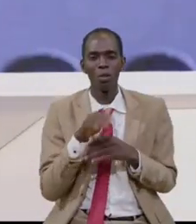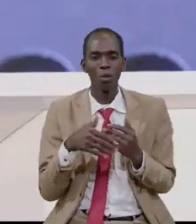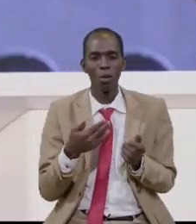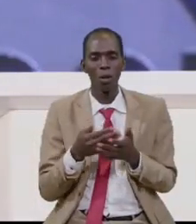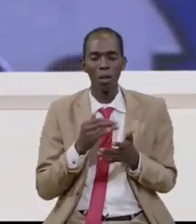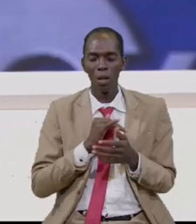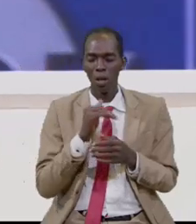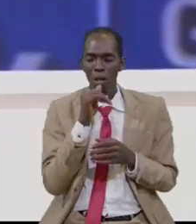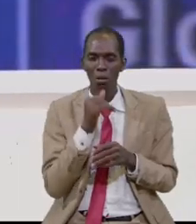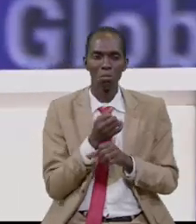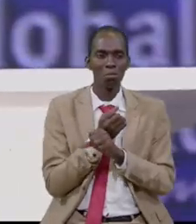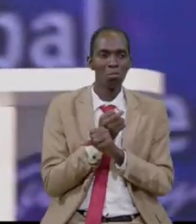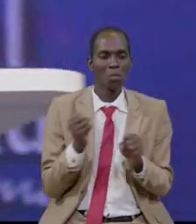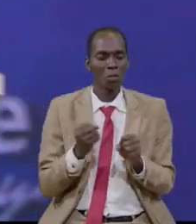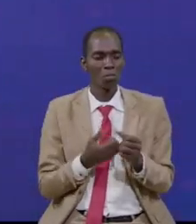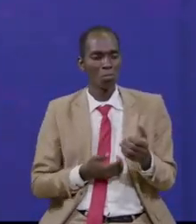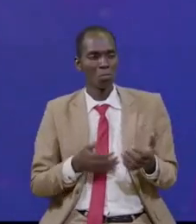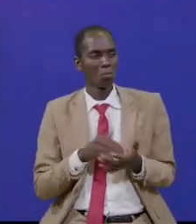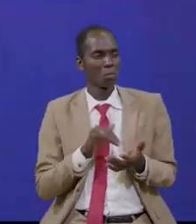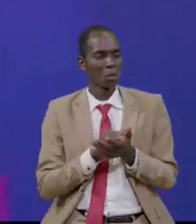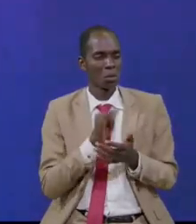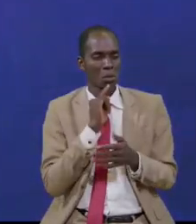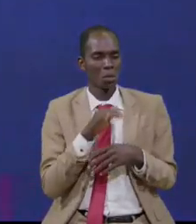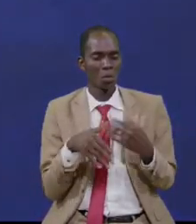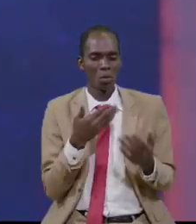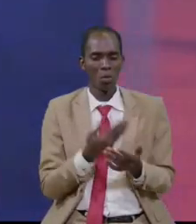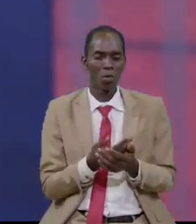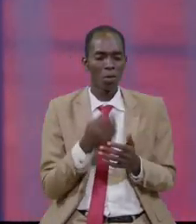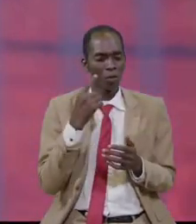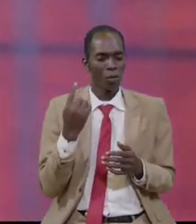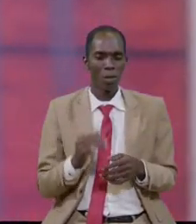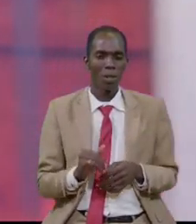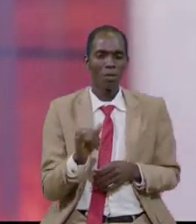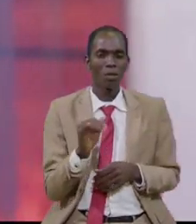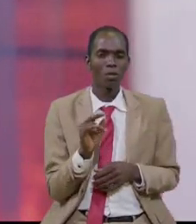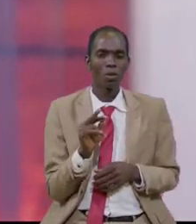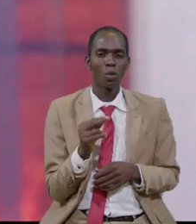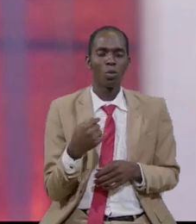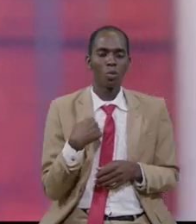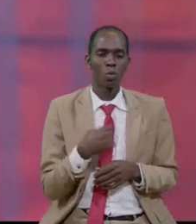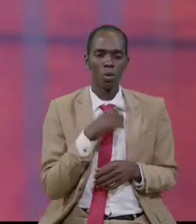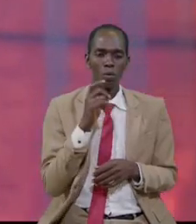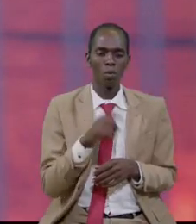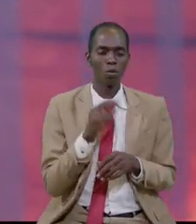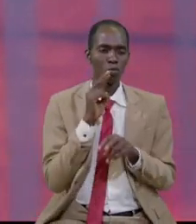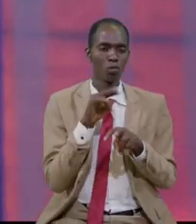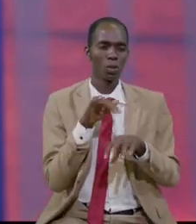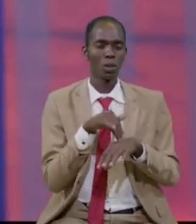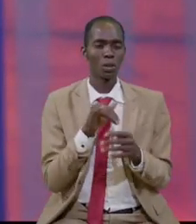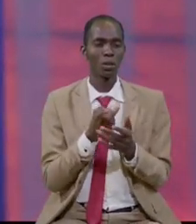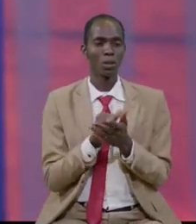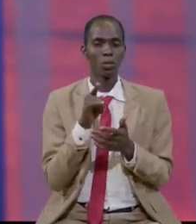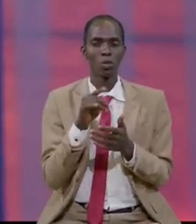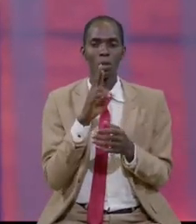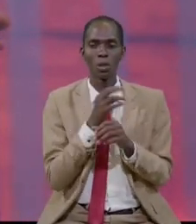Je suis né de nouveau. Je suis sauvé. Pour toujours. Il faut qualifier ça. Oui, tu es sauvé pour